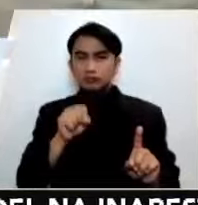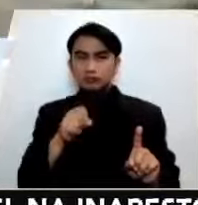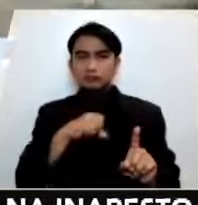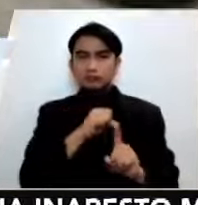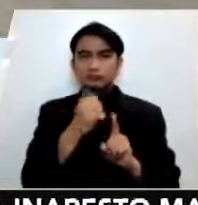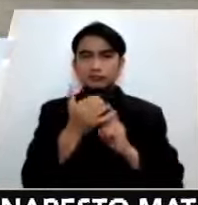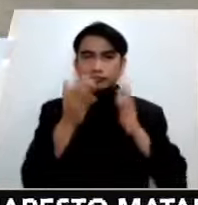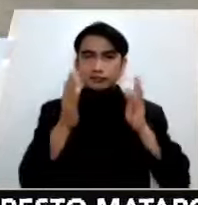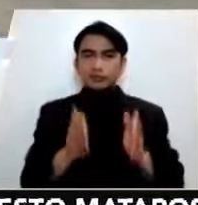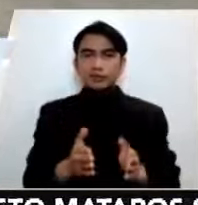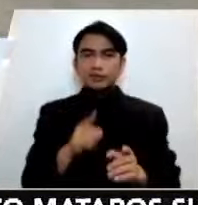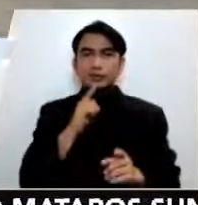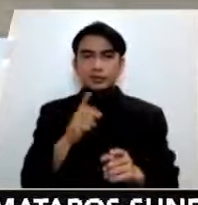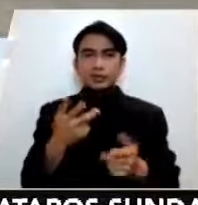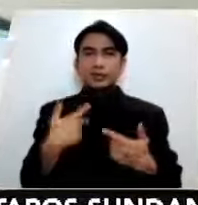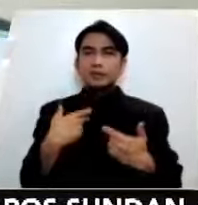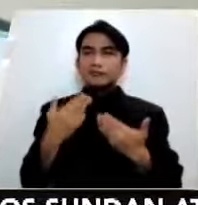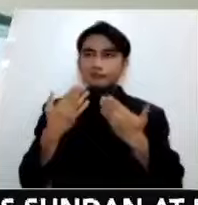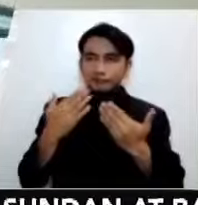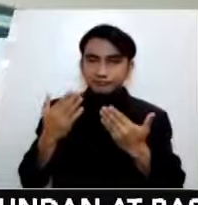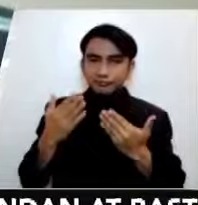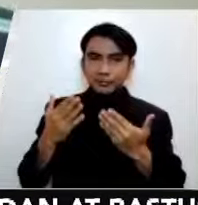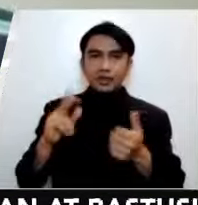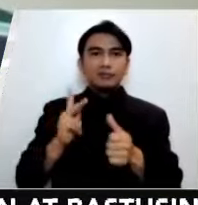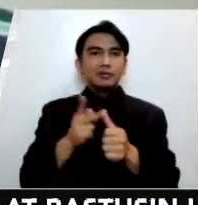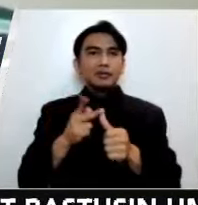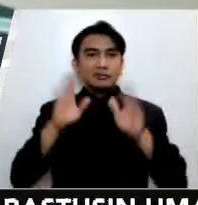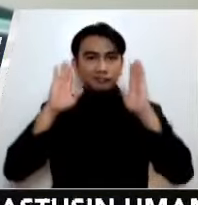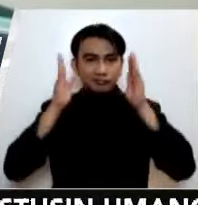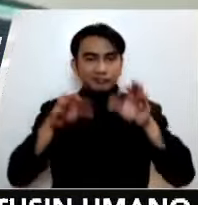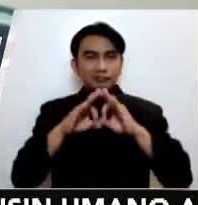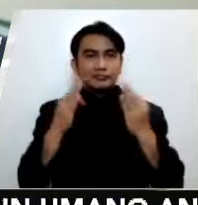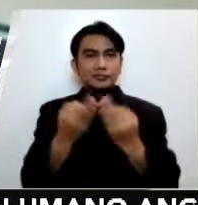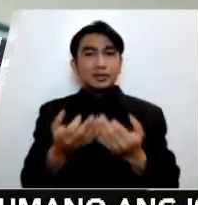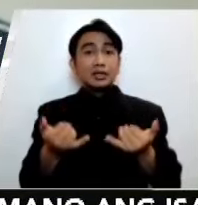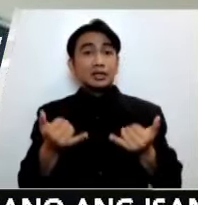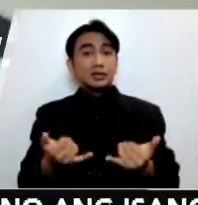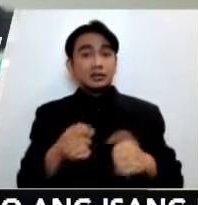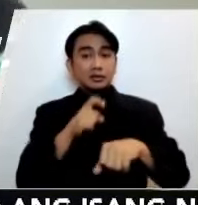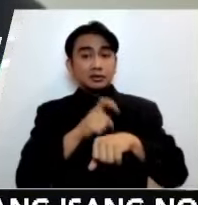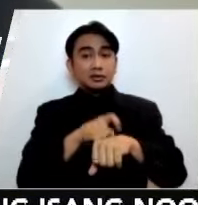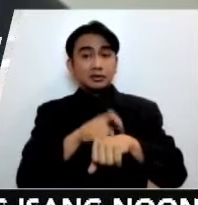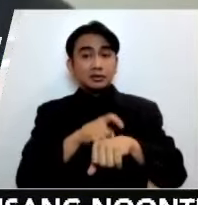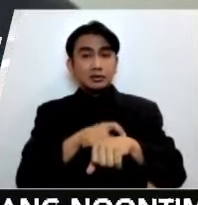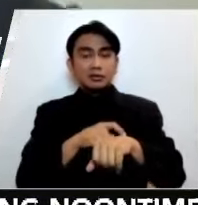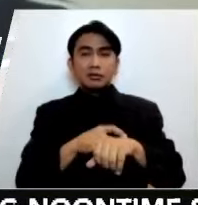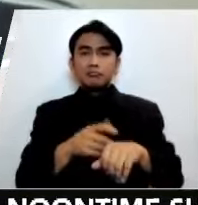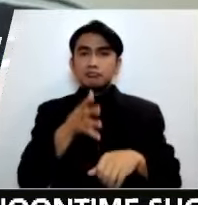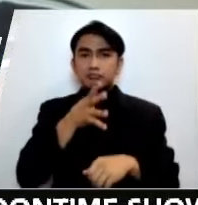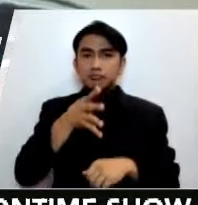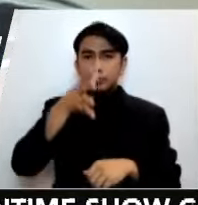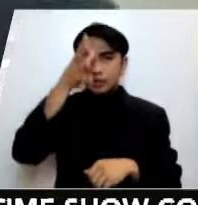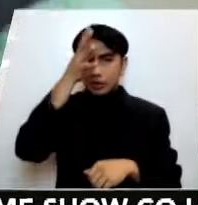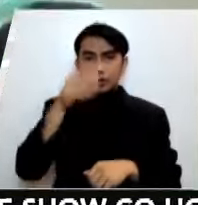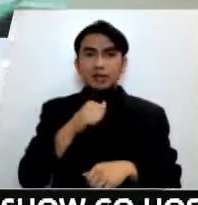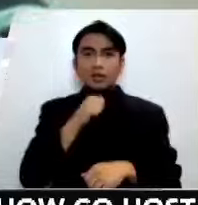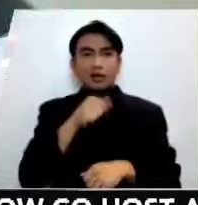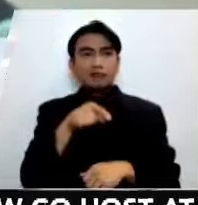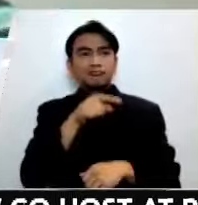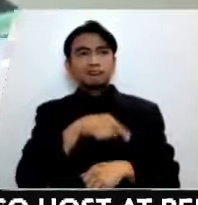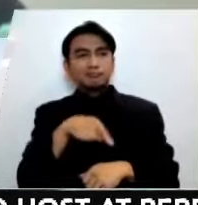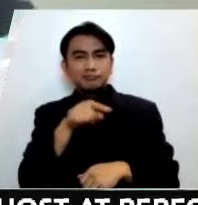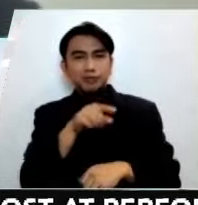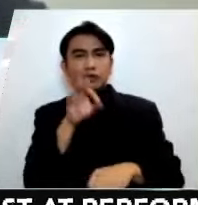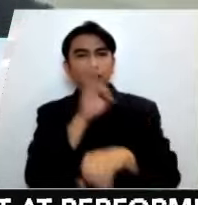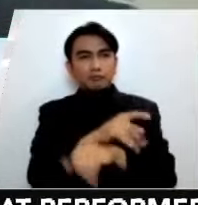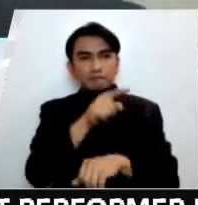at pamilya muna bago ang iba. Sa modern times natin, most parents ay hindi naman kinocompel ang kanilang mga anak na kailangan